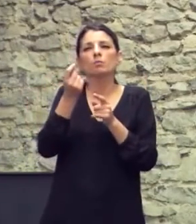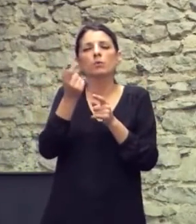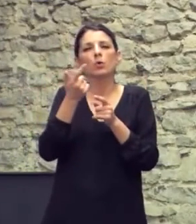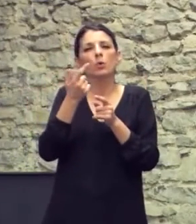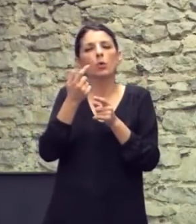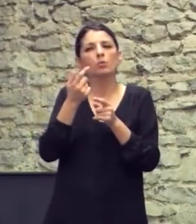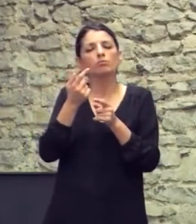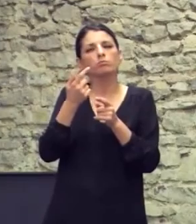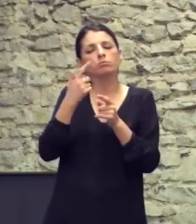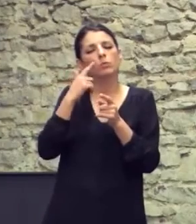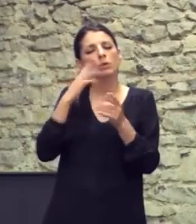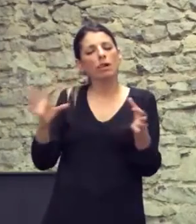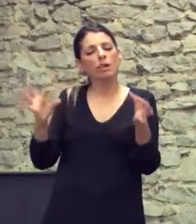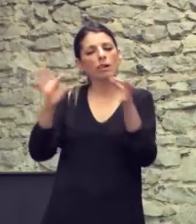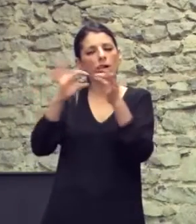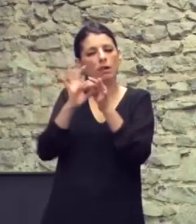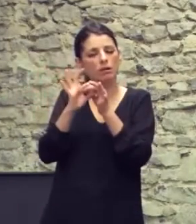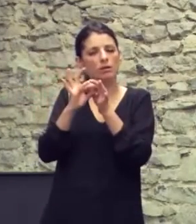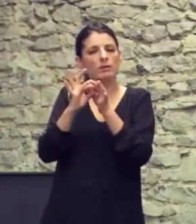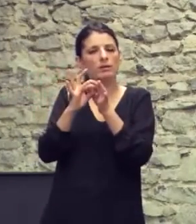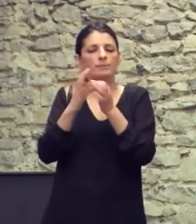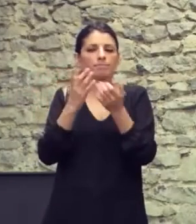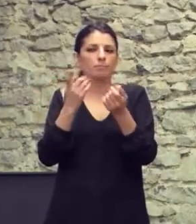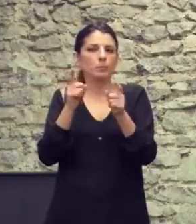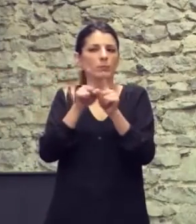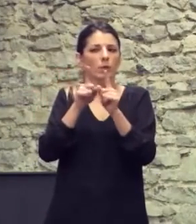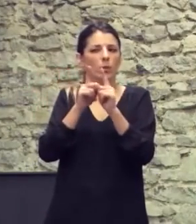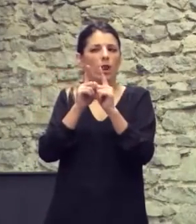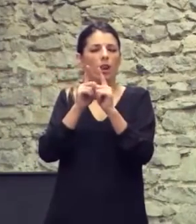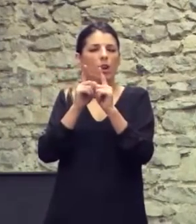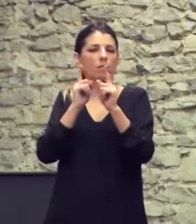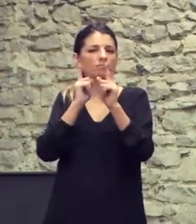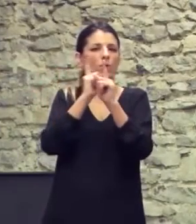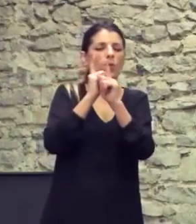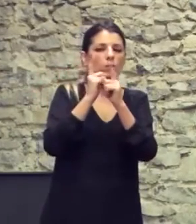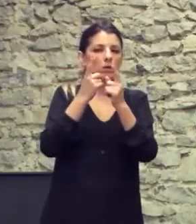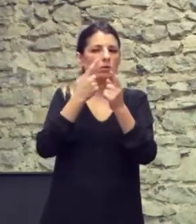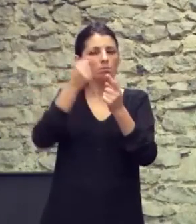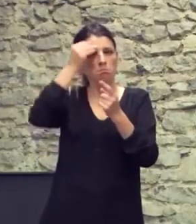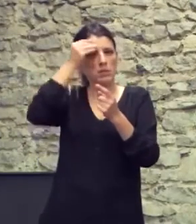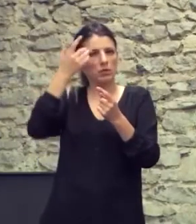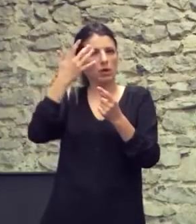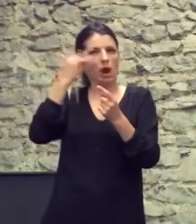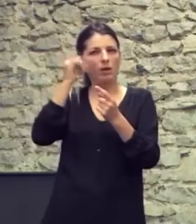indio laurre kuestioni, ez? Neiko integratu duela